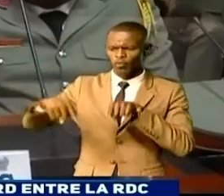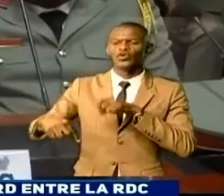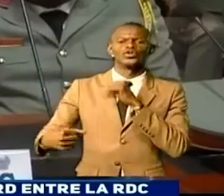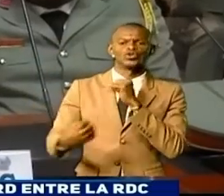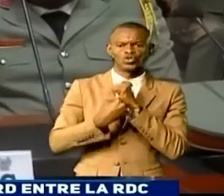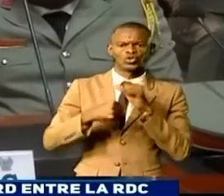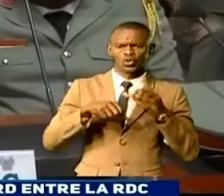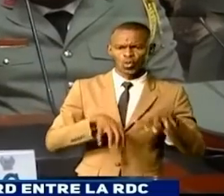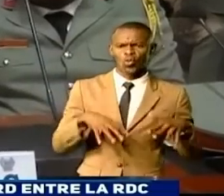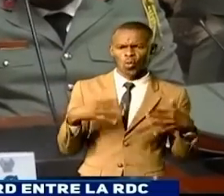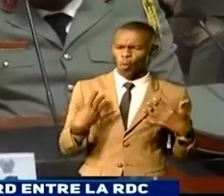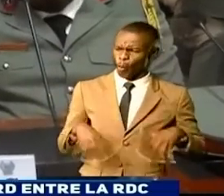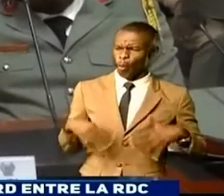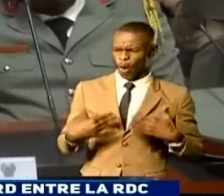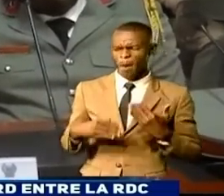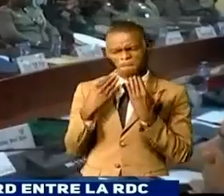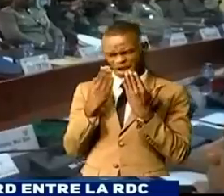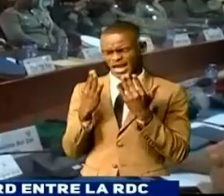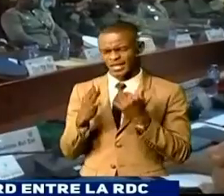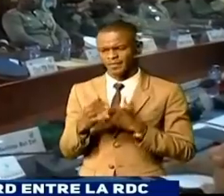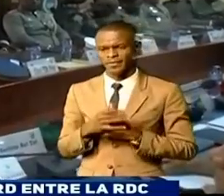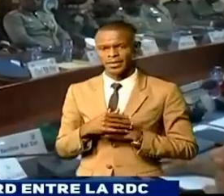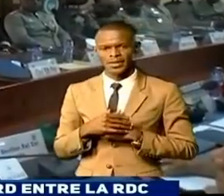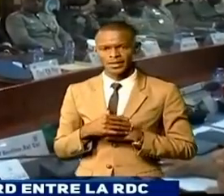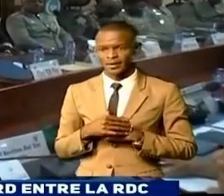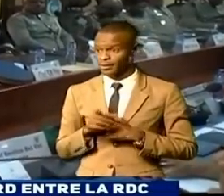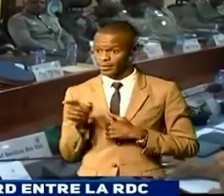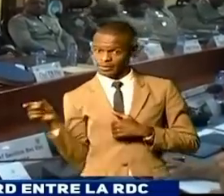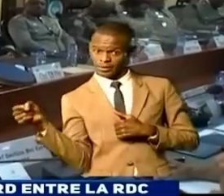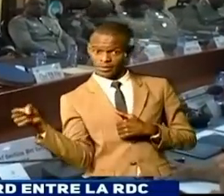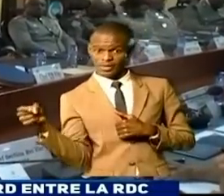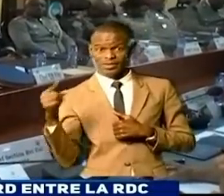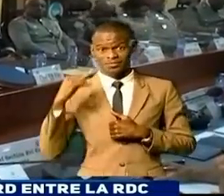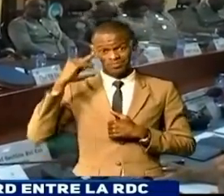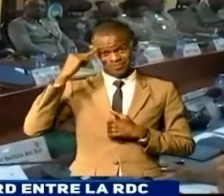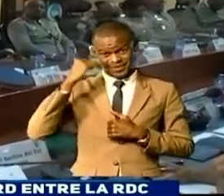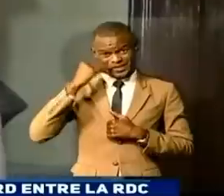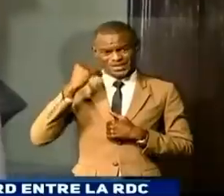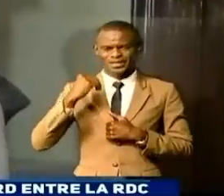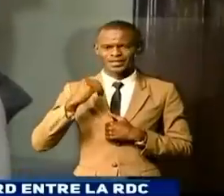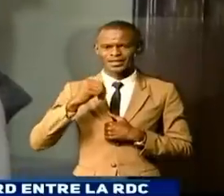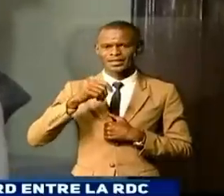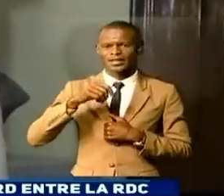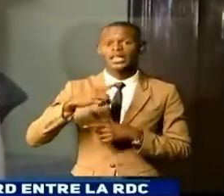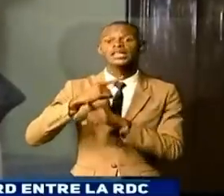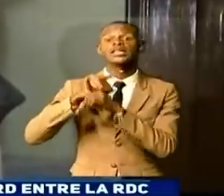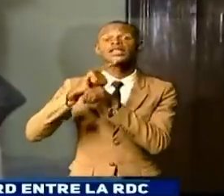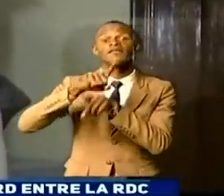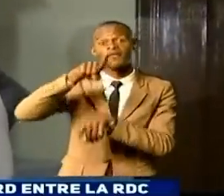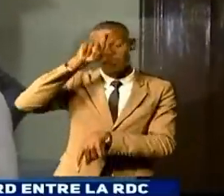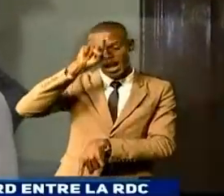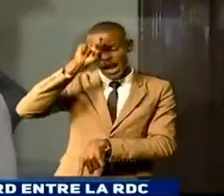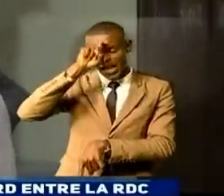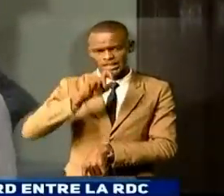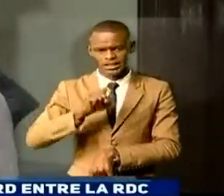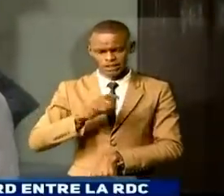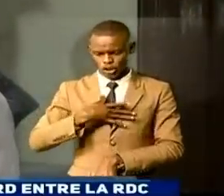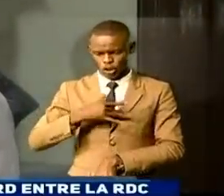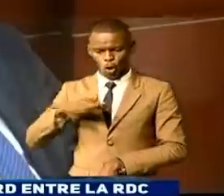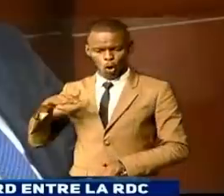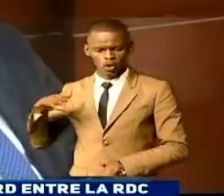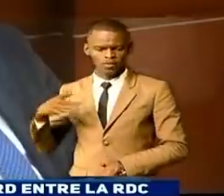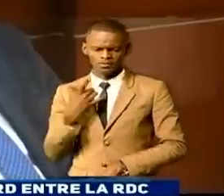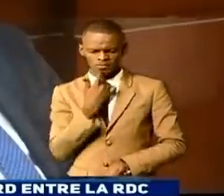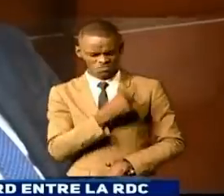tour, le ministre égyptien de la Défense et de la Production militaire, le général Mohamed Zaki Mohamed, a remercié aussi